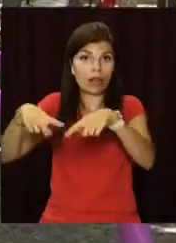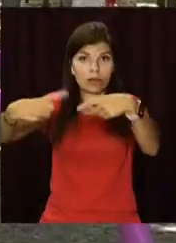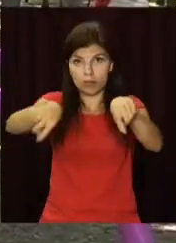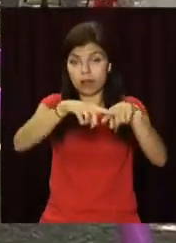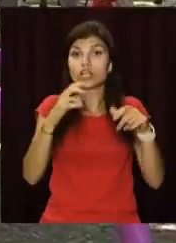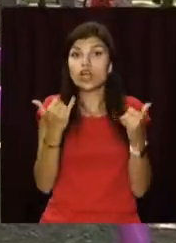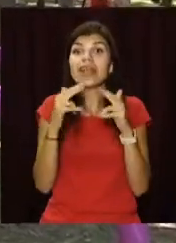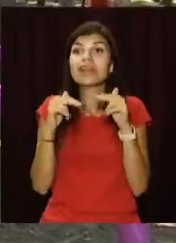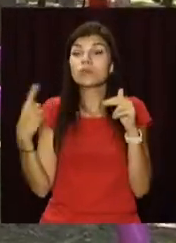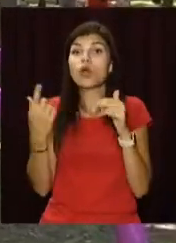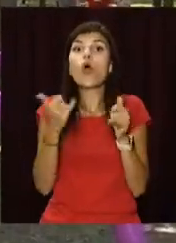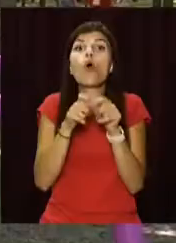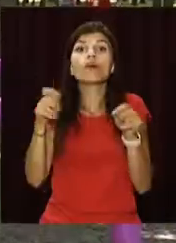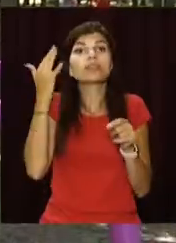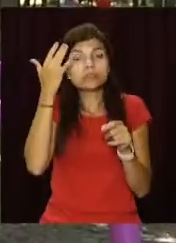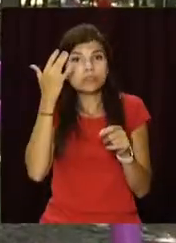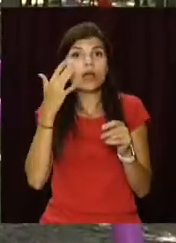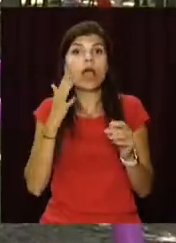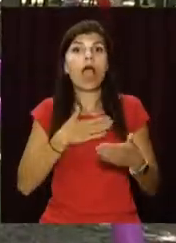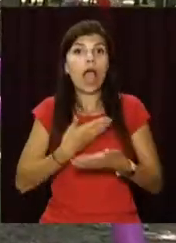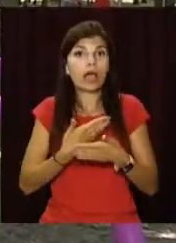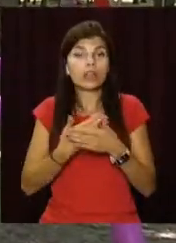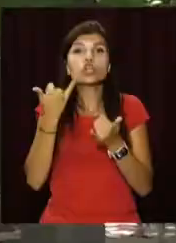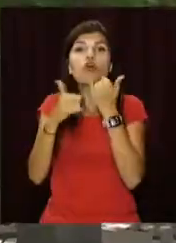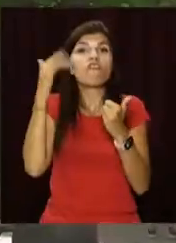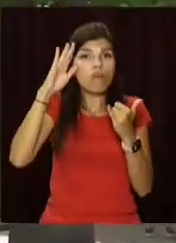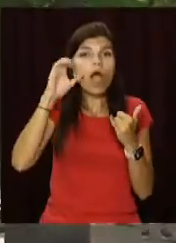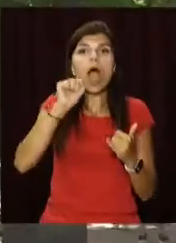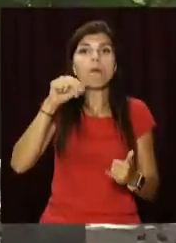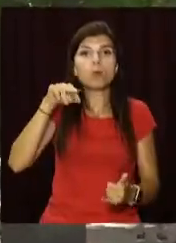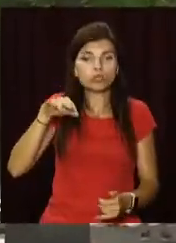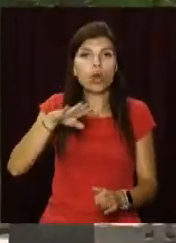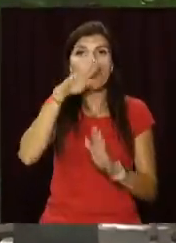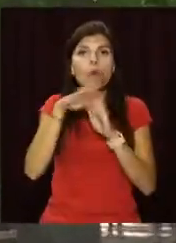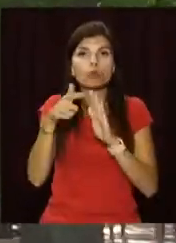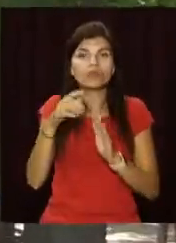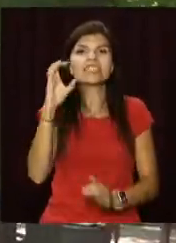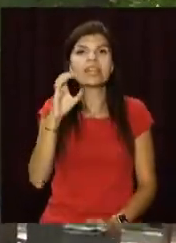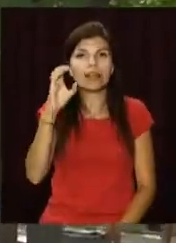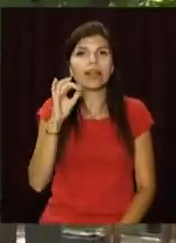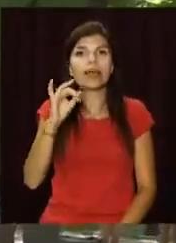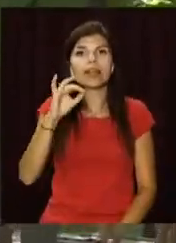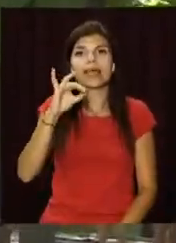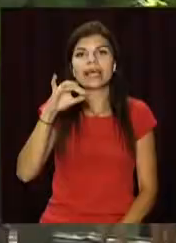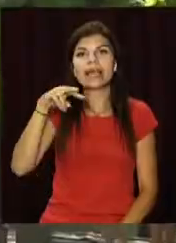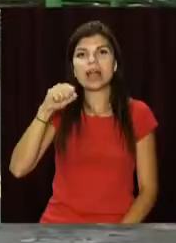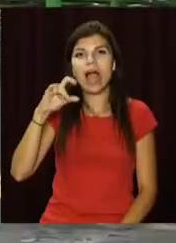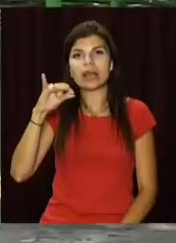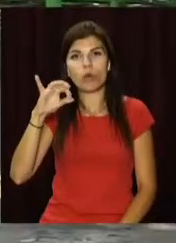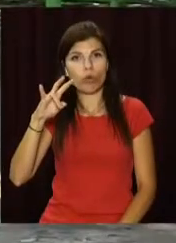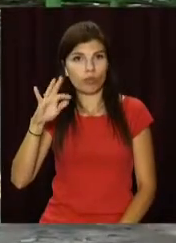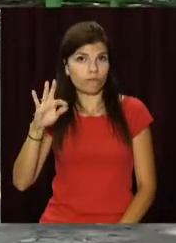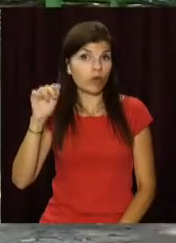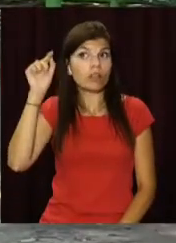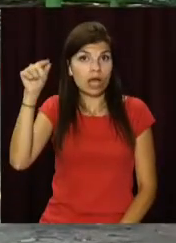на Дніпропетровщині готуються до відкриття активні парки у Жовтих Водах, Апостоловому, Підгородному, Синельниковому та Іларіоновому. Яна Стриж,